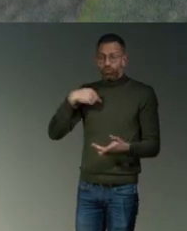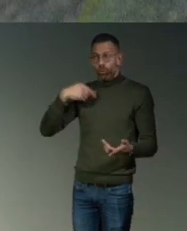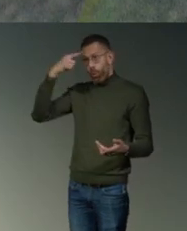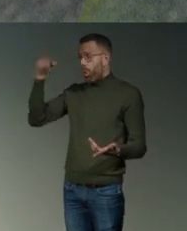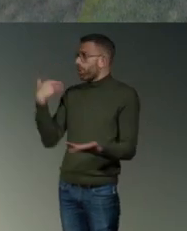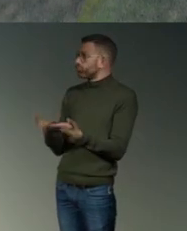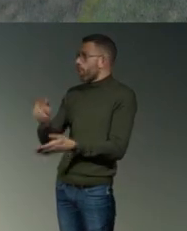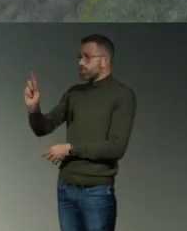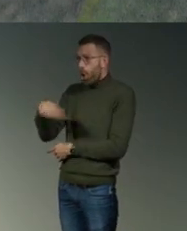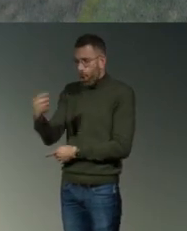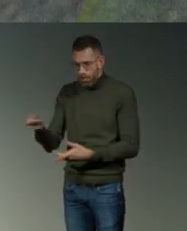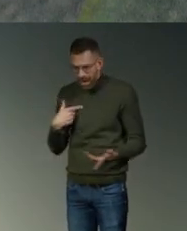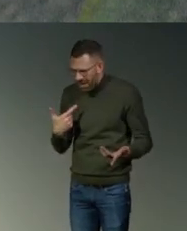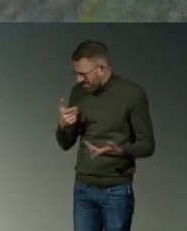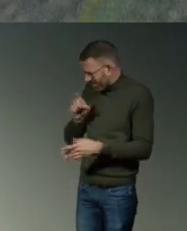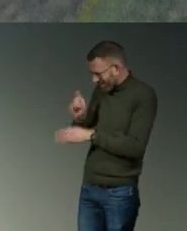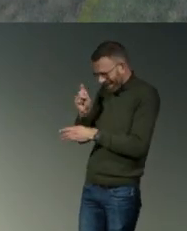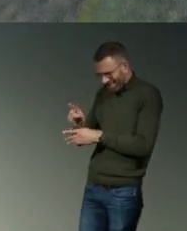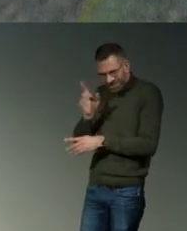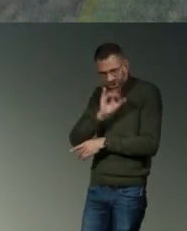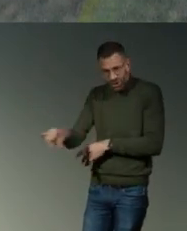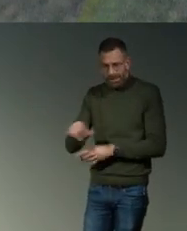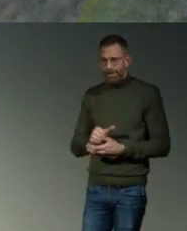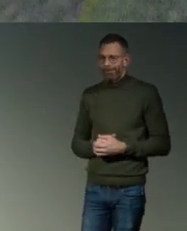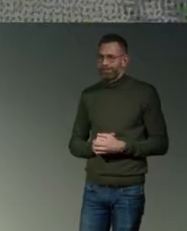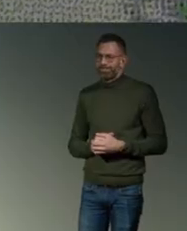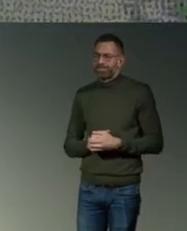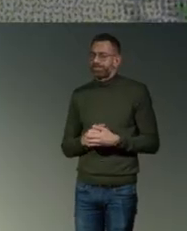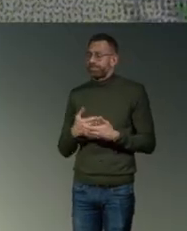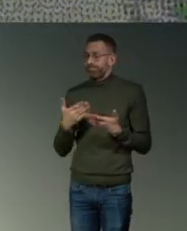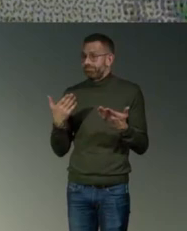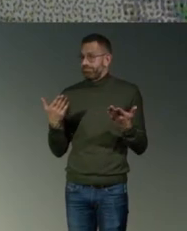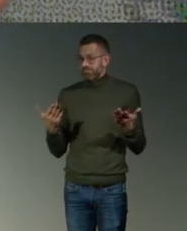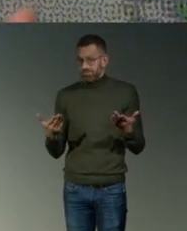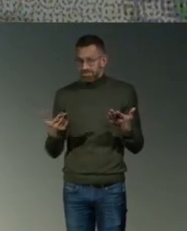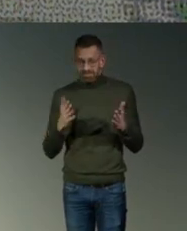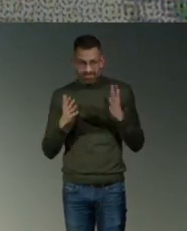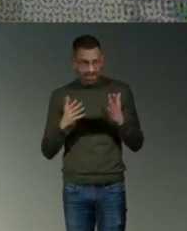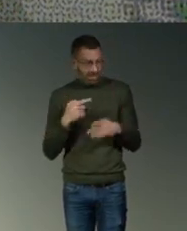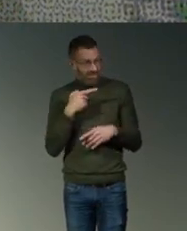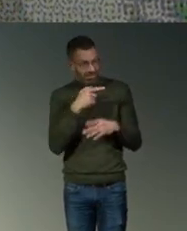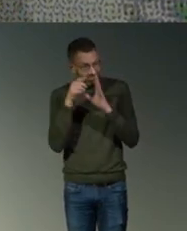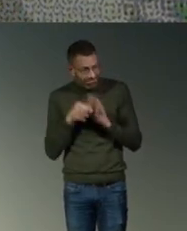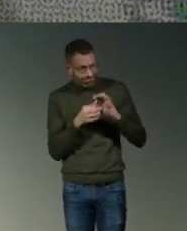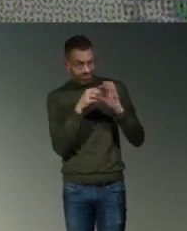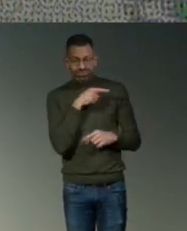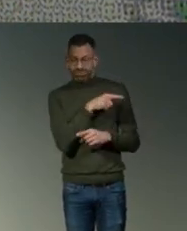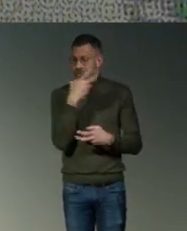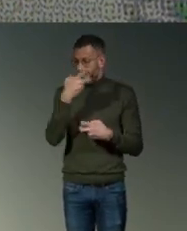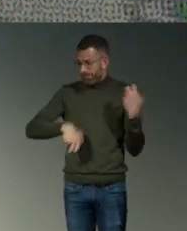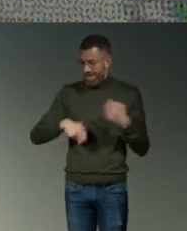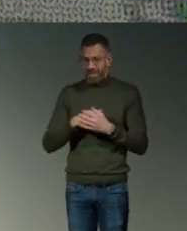présupposés. Alors évidemment, cette question-là, elle amène peut-être à rebondir avec vous, Pierre, sur la